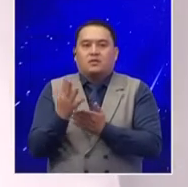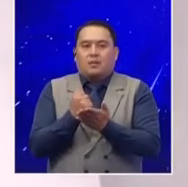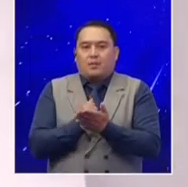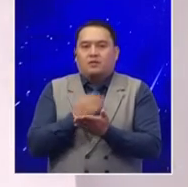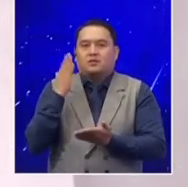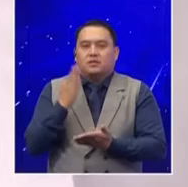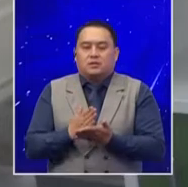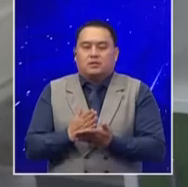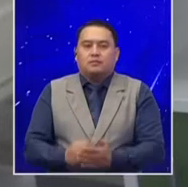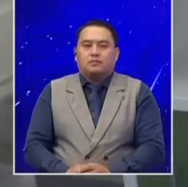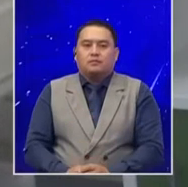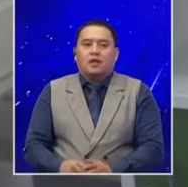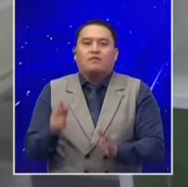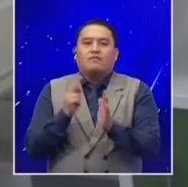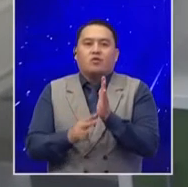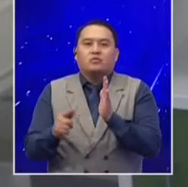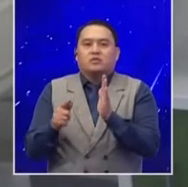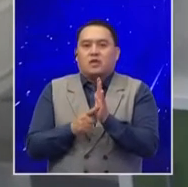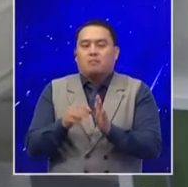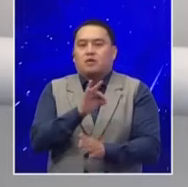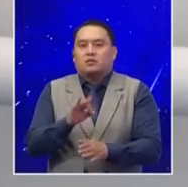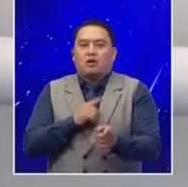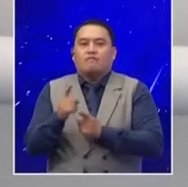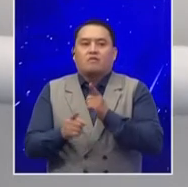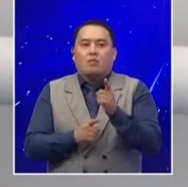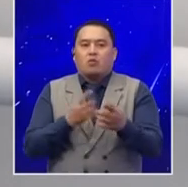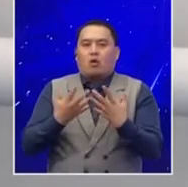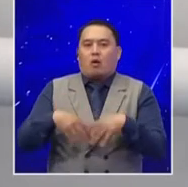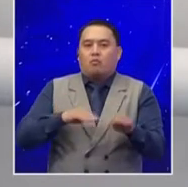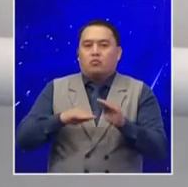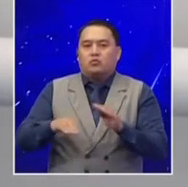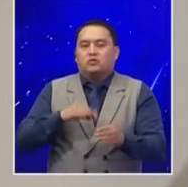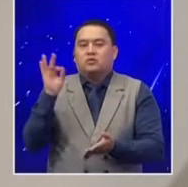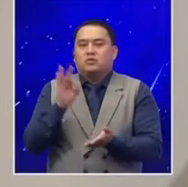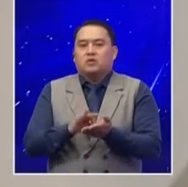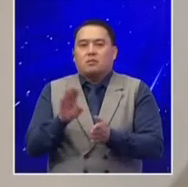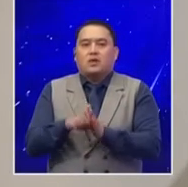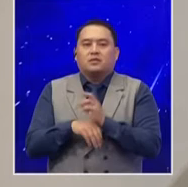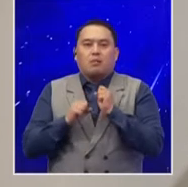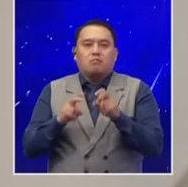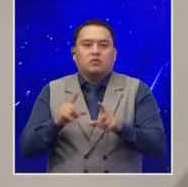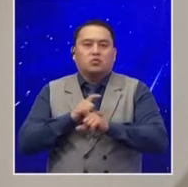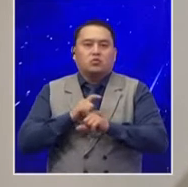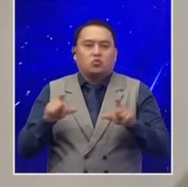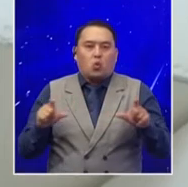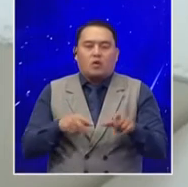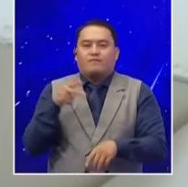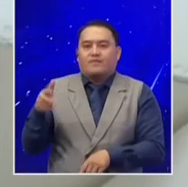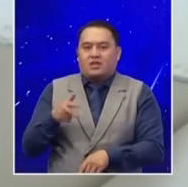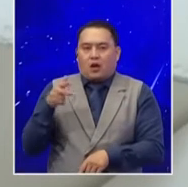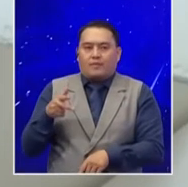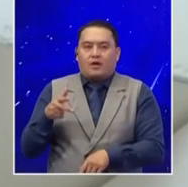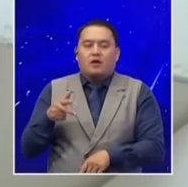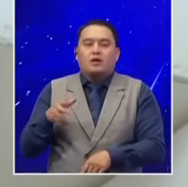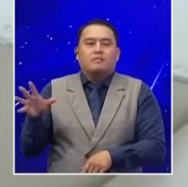лекарственных обеспечений есть. На 87% обновлено оборудование. В целях безопасности пациентов во всем здании установлены видеокамеры.